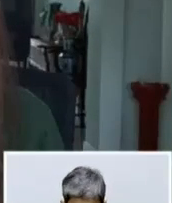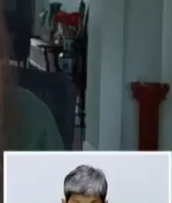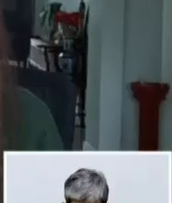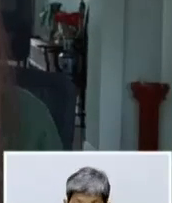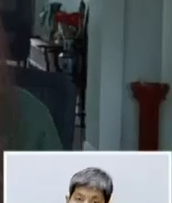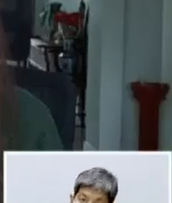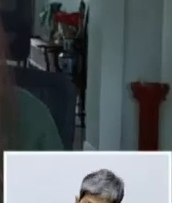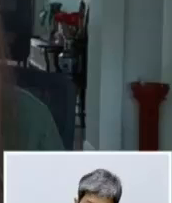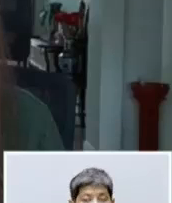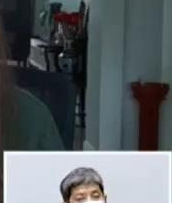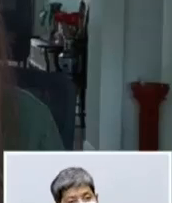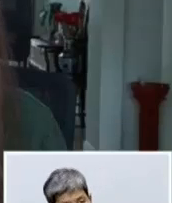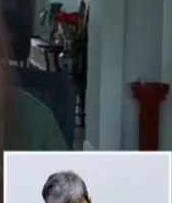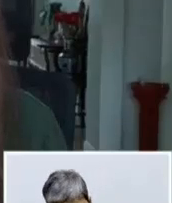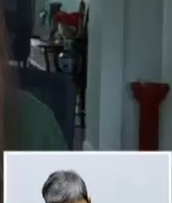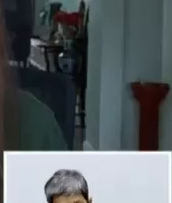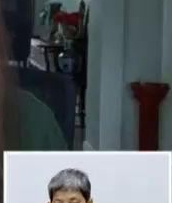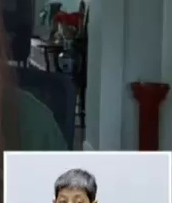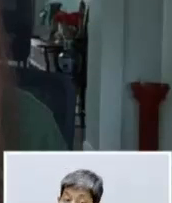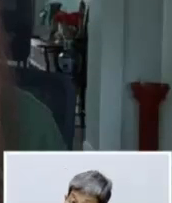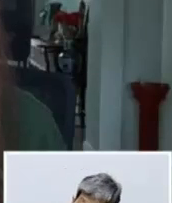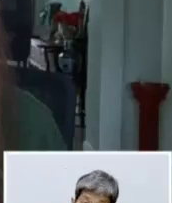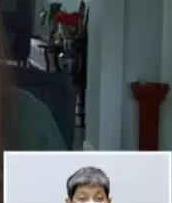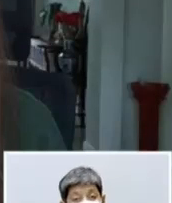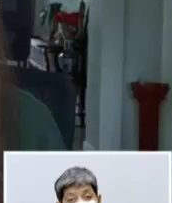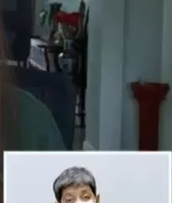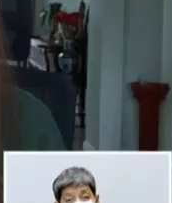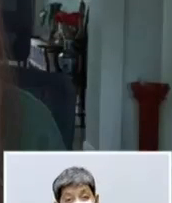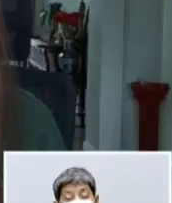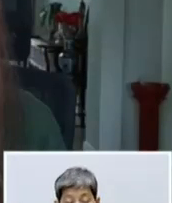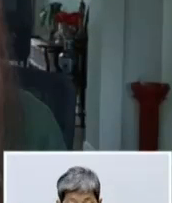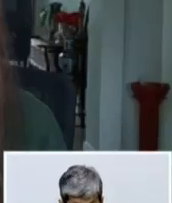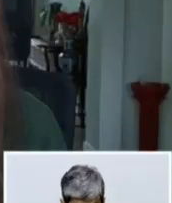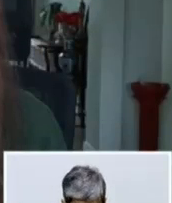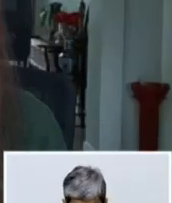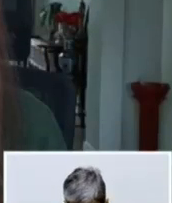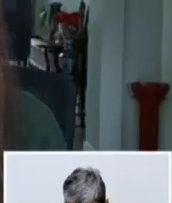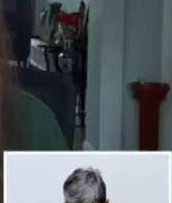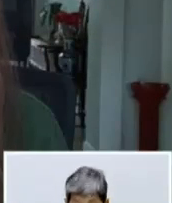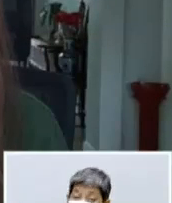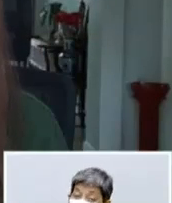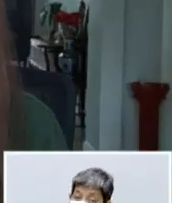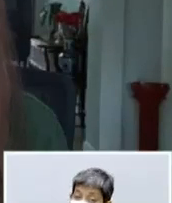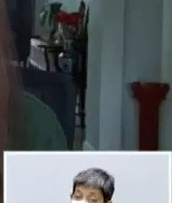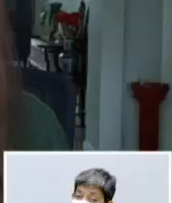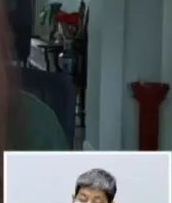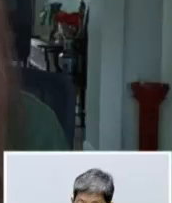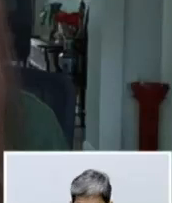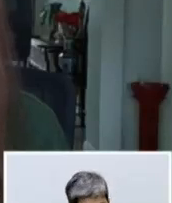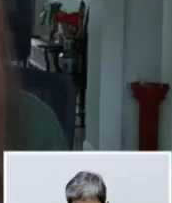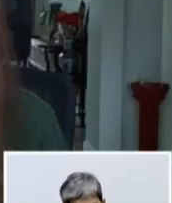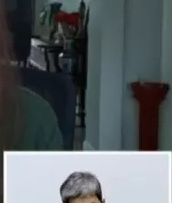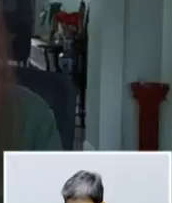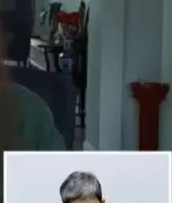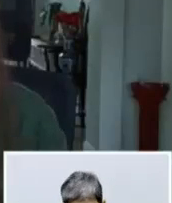ระหว่างรัสเซียกับสหรัฐหรือว่ารัสเซียกับนาโต้ก็ได้นะคะส่วนความคืบหน้าทางสถานการณ์พรมแดนก็ยังคงตึงเครียดค่ะรัสเซียยังไม่ได้ลดกำลังทห